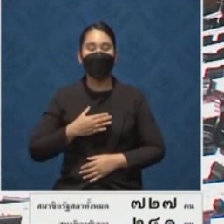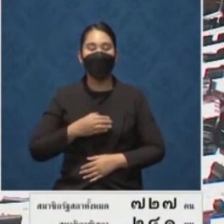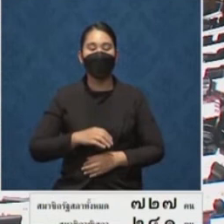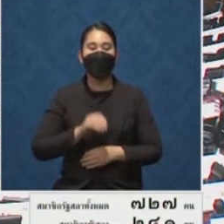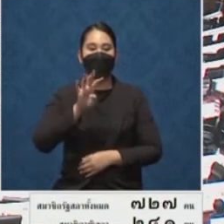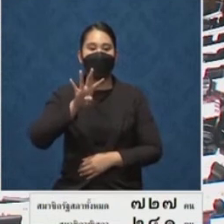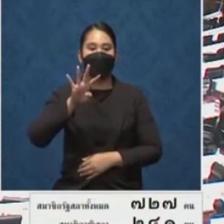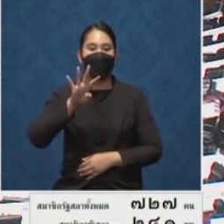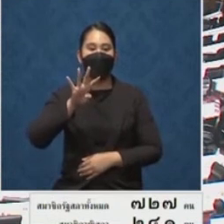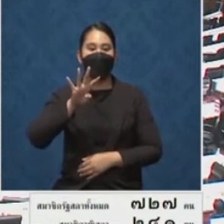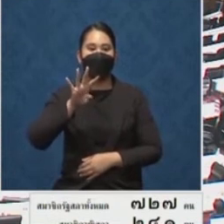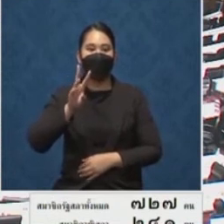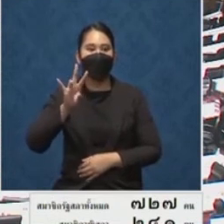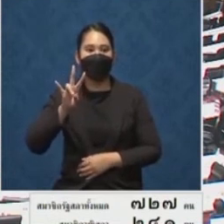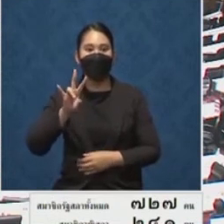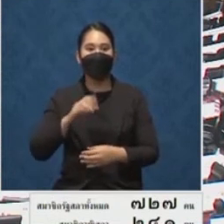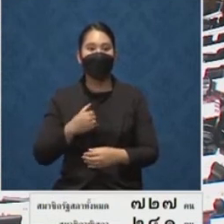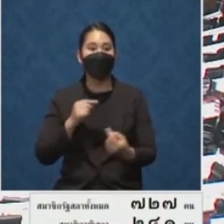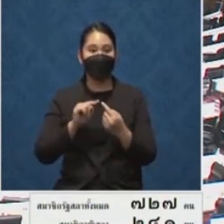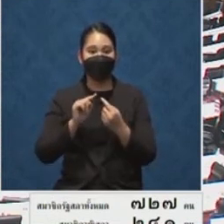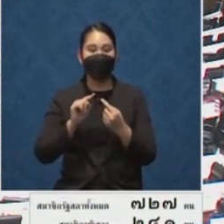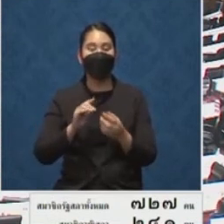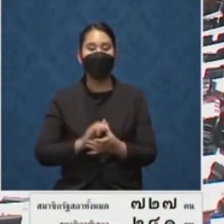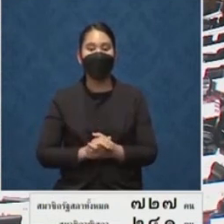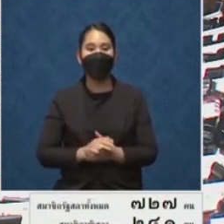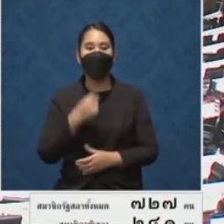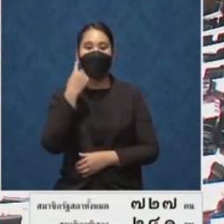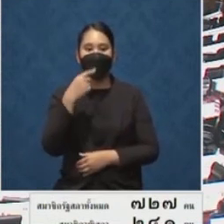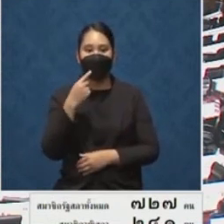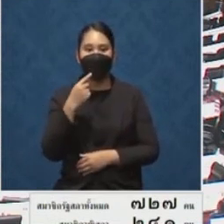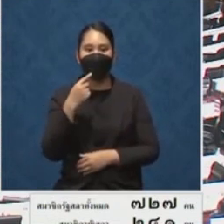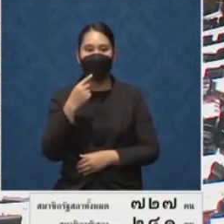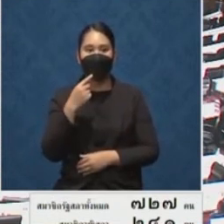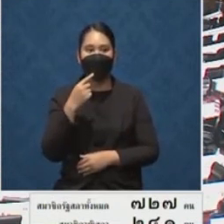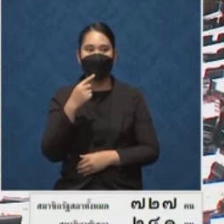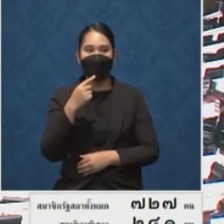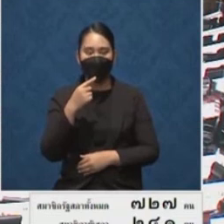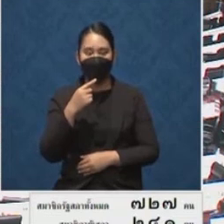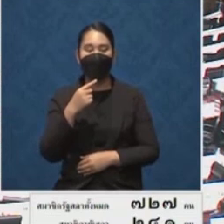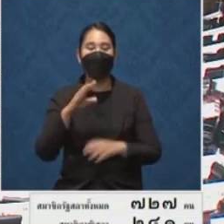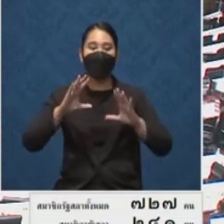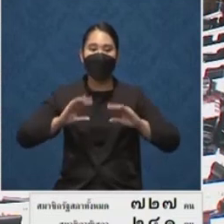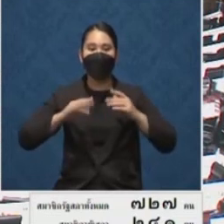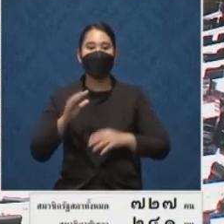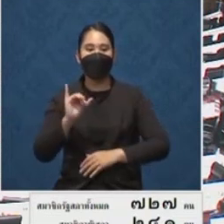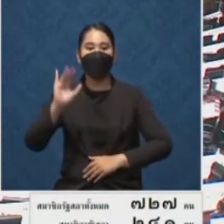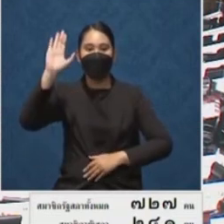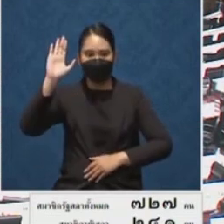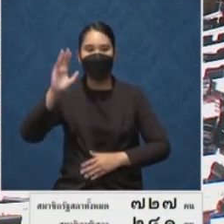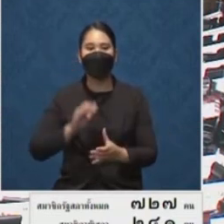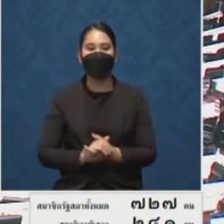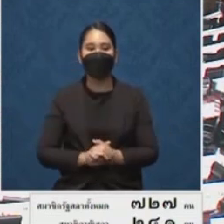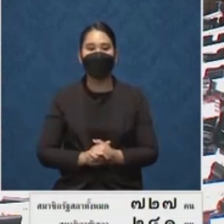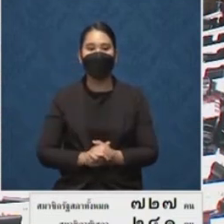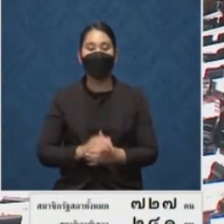ท่านประธานครับผมสมศักดิ์วงศ์ศรีมา567ขอใช้สิทธิ์ครับ ครับท่านสมาชิกที่ยังไม่ได้ลงคะ